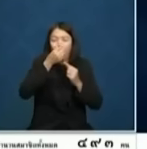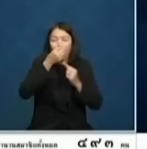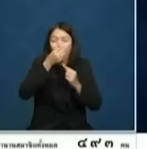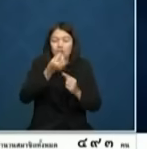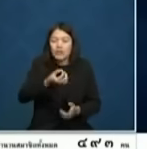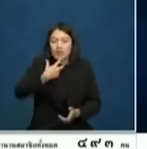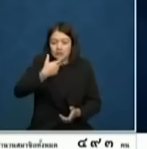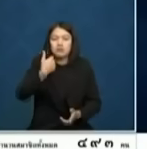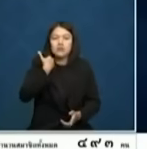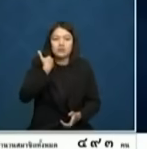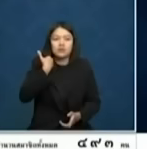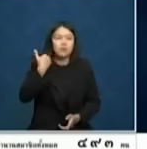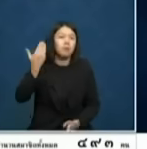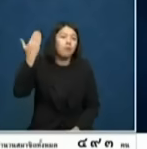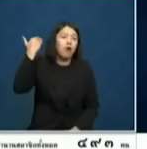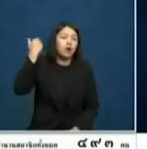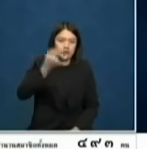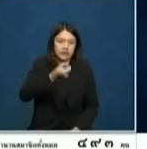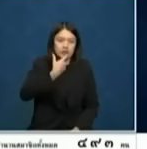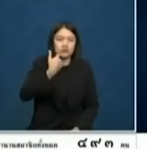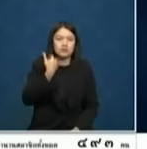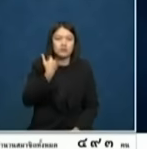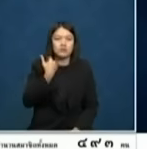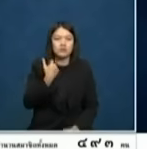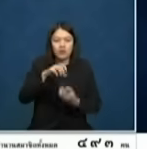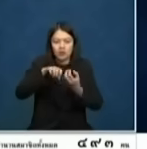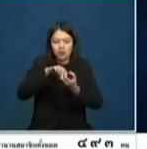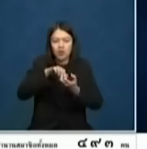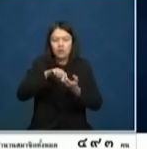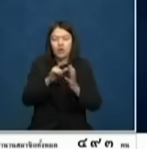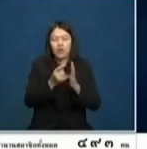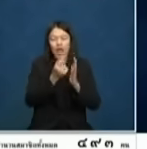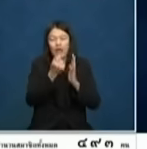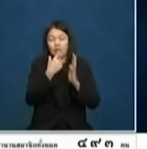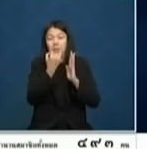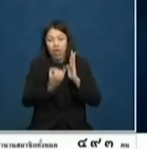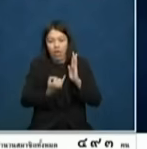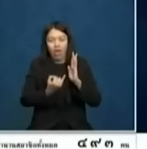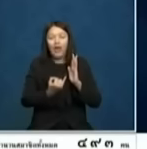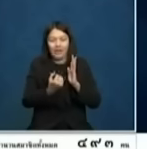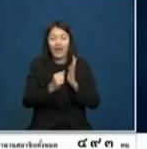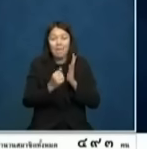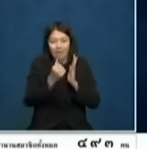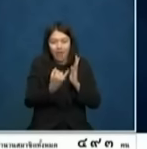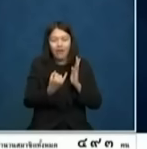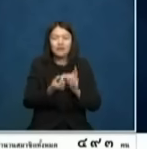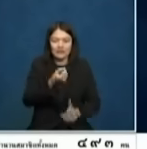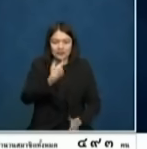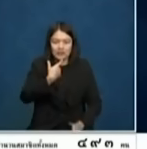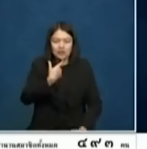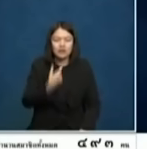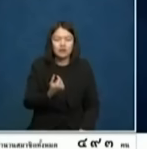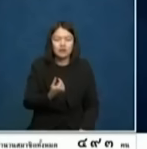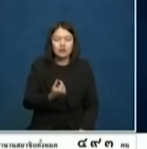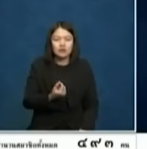ำไมโรงงานผลิตยาของกลาโหมยังผลิตอยู่เห็นไหมคุณจิรายุห่วงทรัพย์นี่บอกมันไม่เป็นความจริงยาตัวนี้ใช้ใน